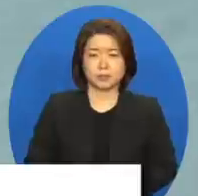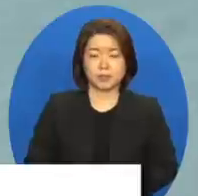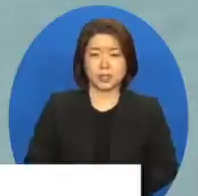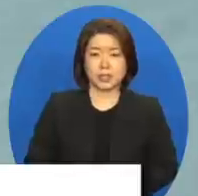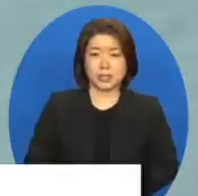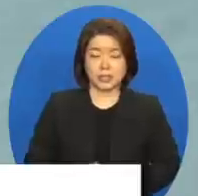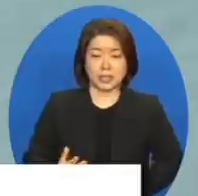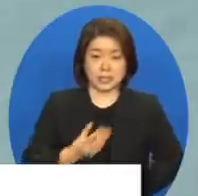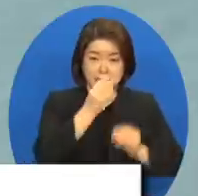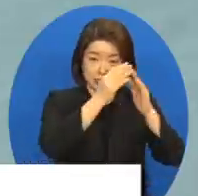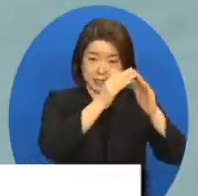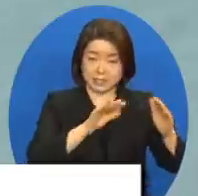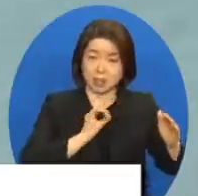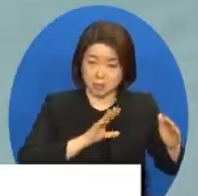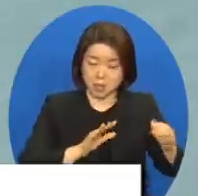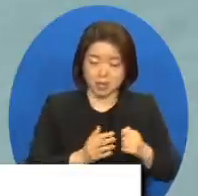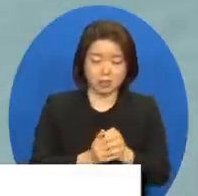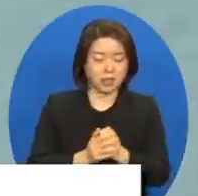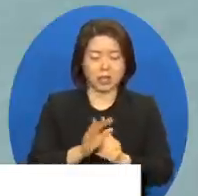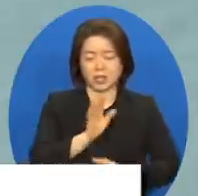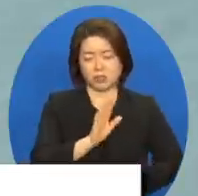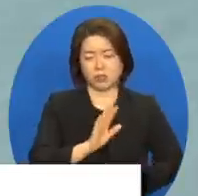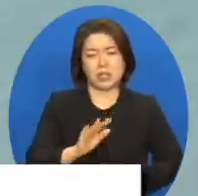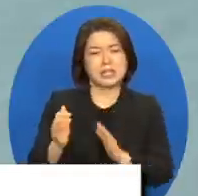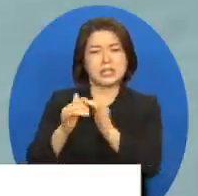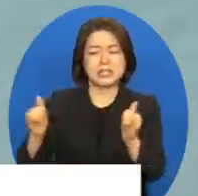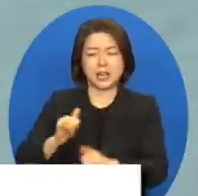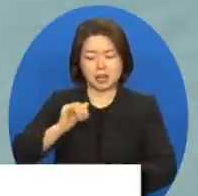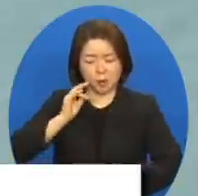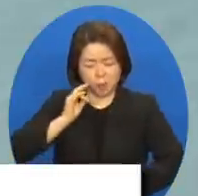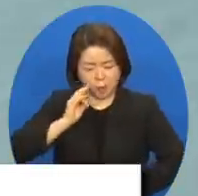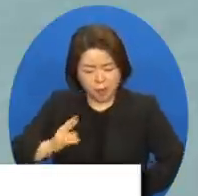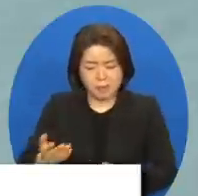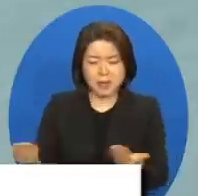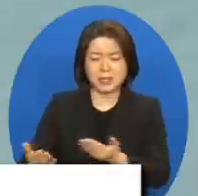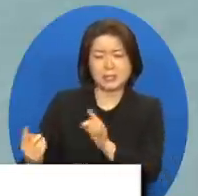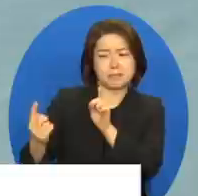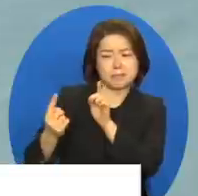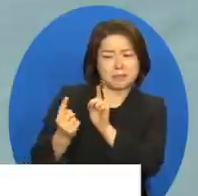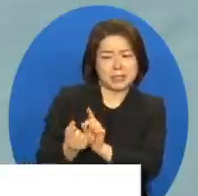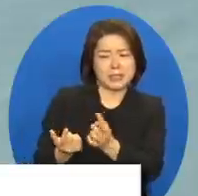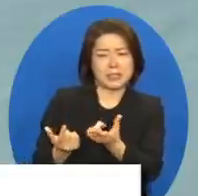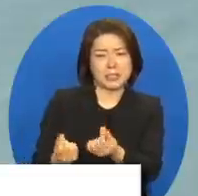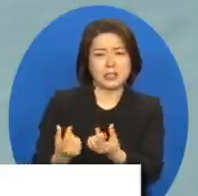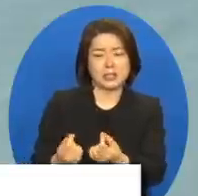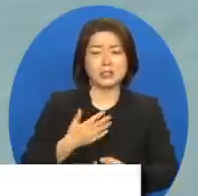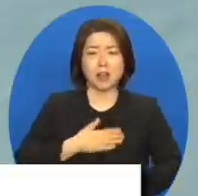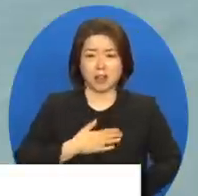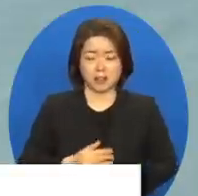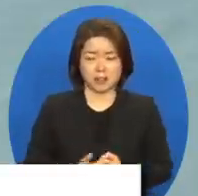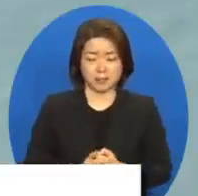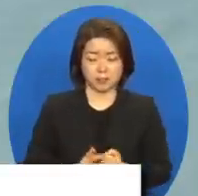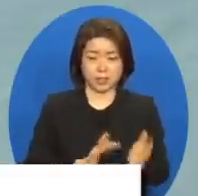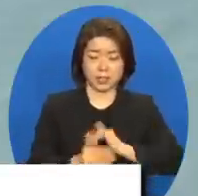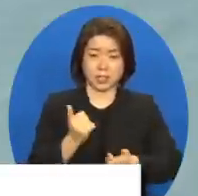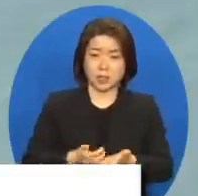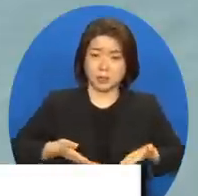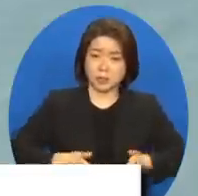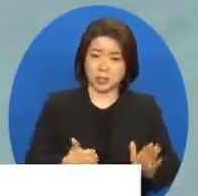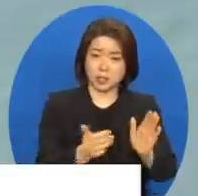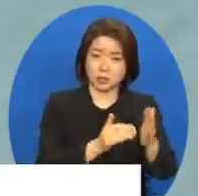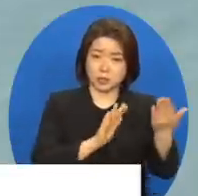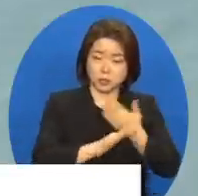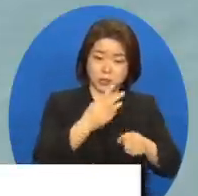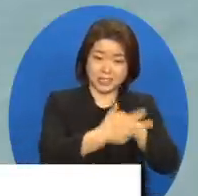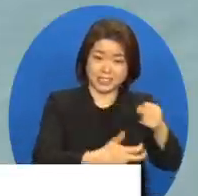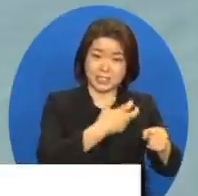성만 무너집니까? 사람들은 끔찍한 일을 당할 것을 알고 계셨습니다. 주 70년에 로마의